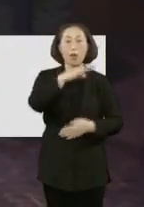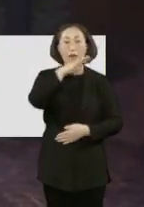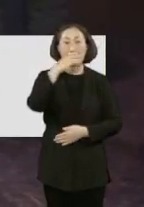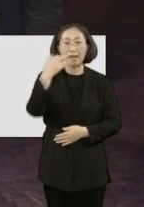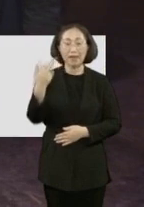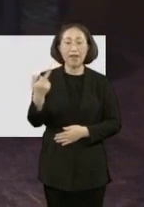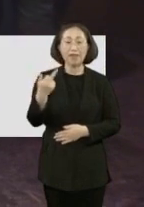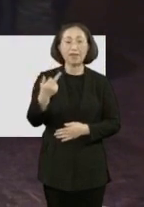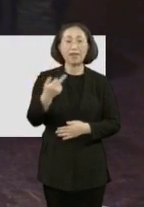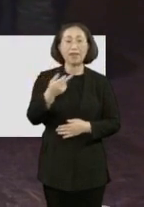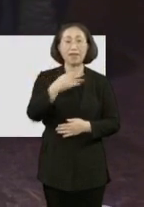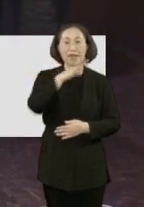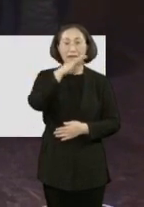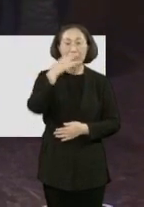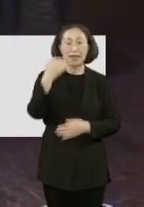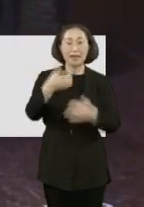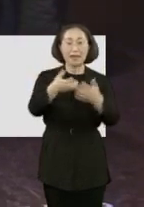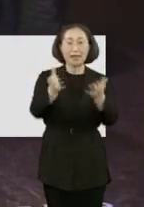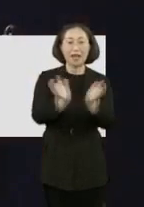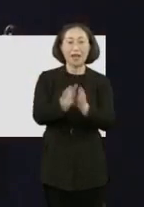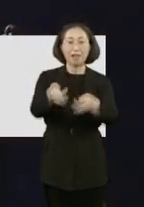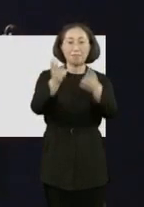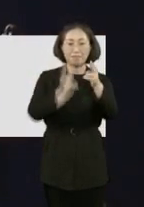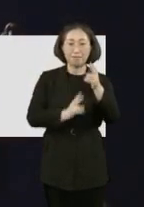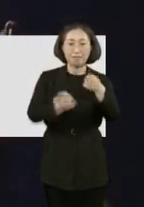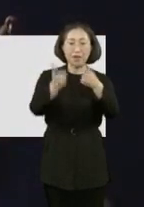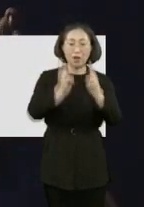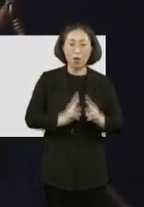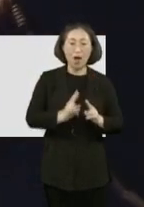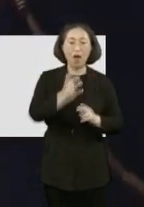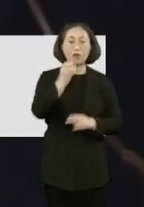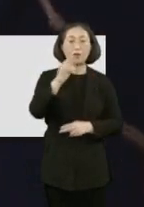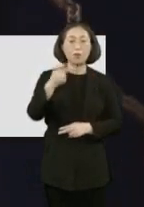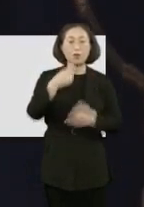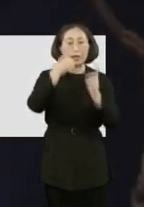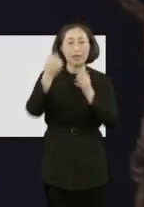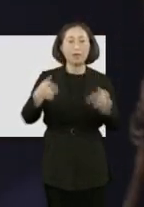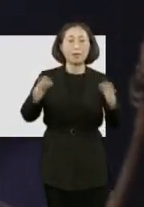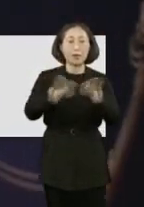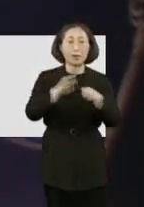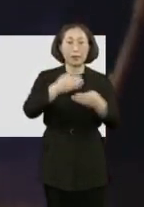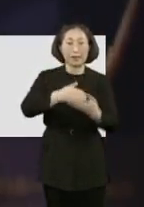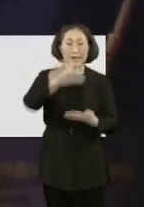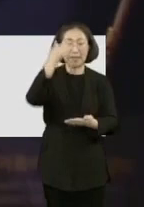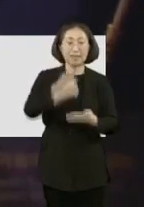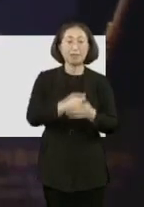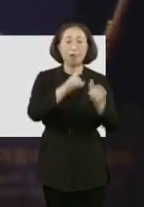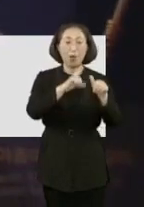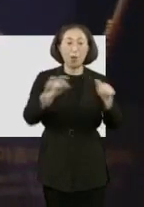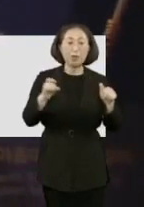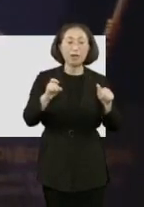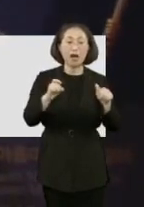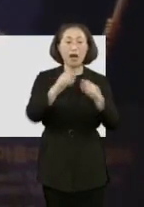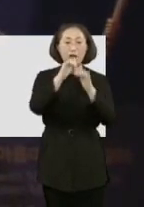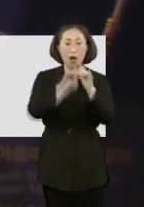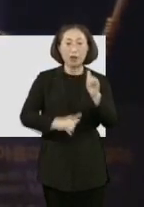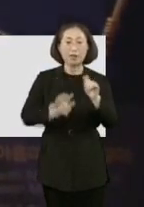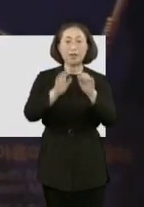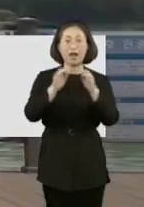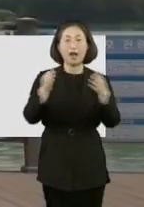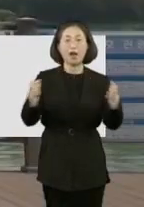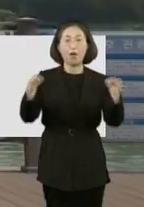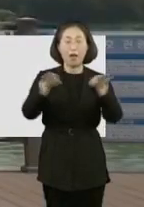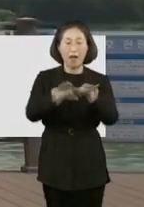예당호 출렁다리를 비롯해 황새공원, 윤봉길의사 기념관도 다시 개장했습니다. 홍성의 홍성역사관과